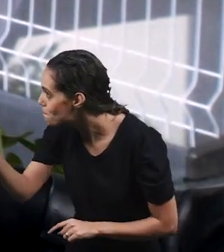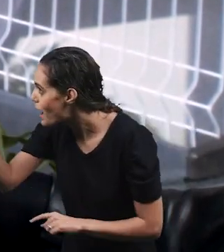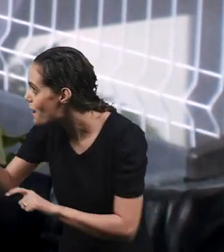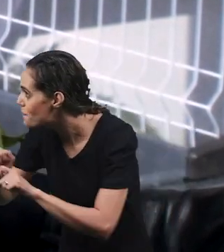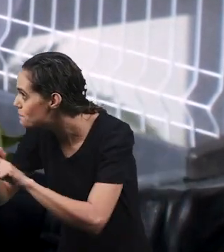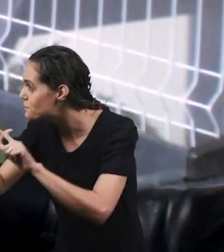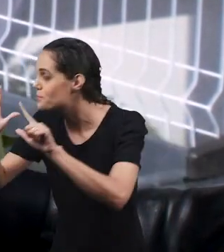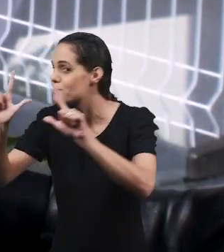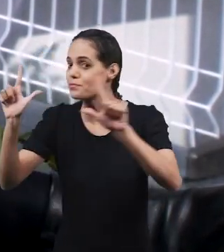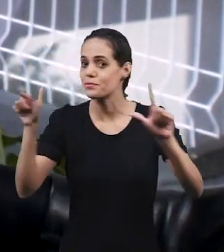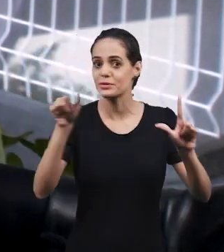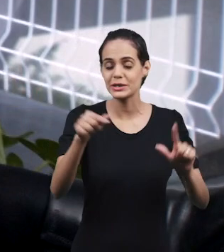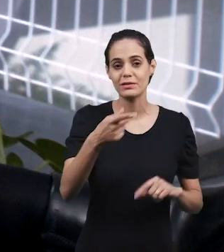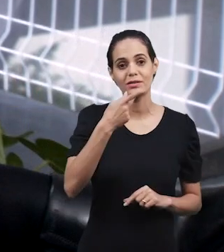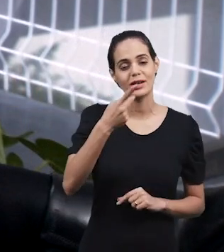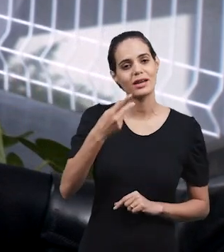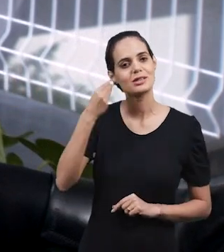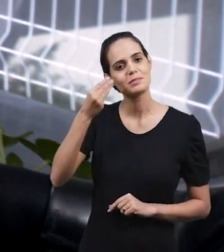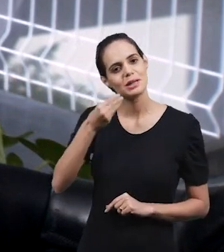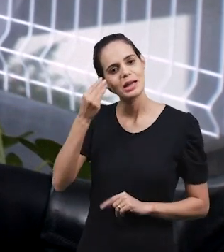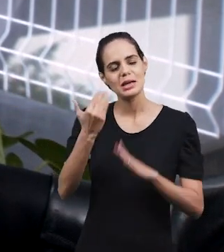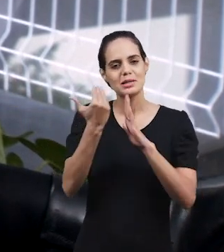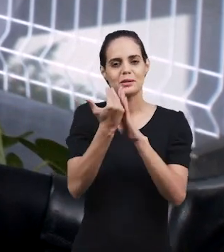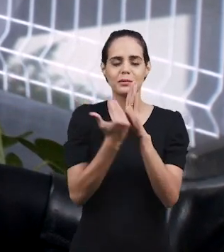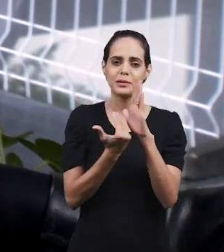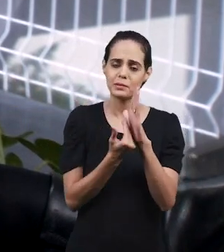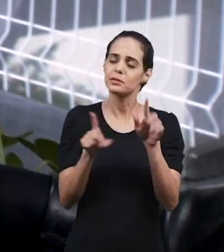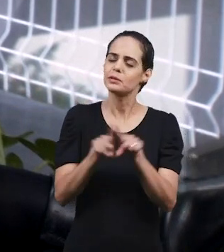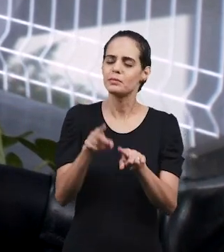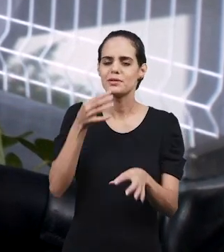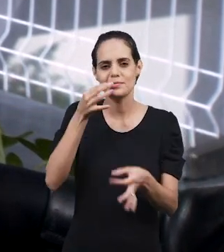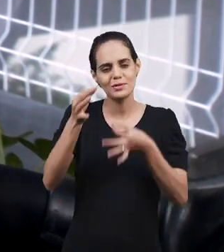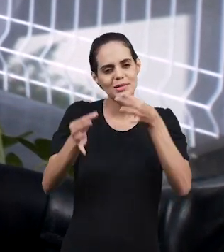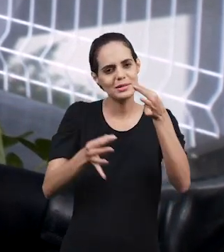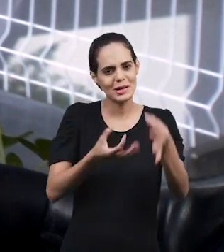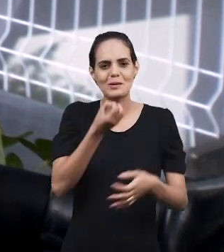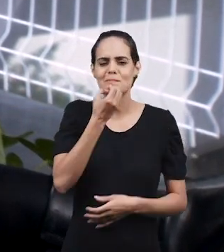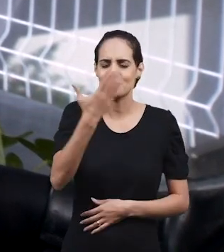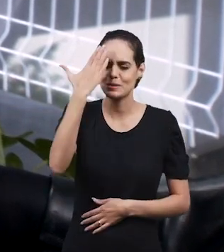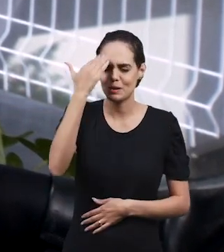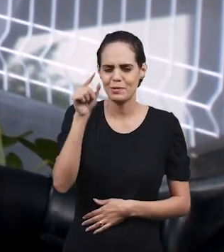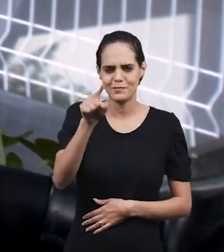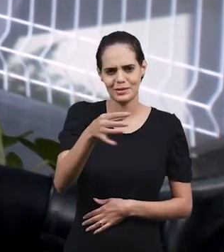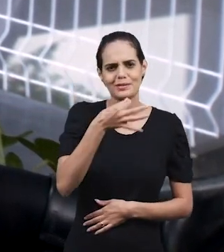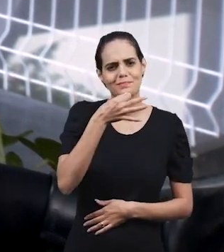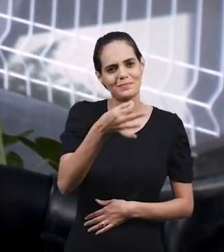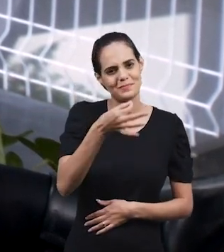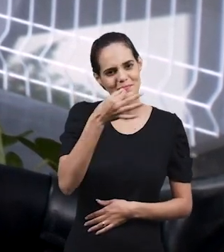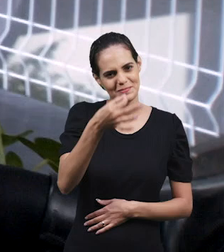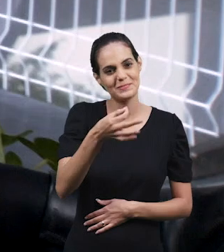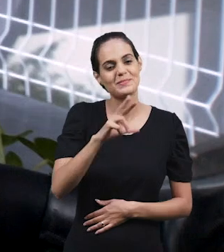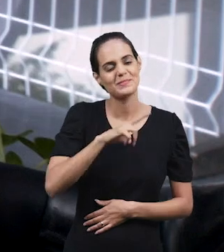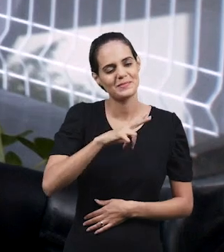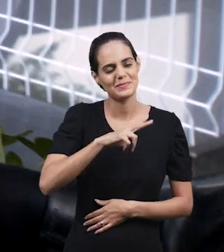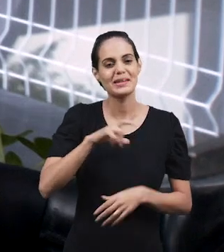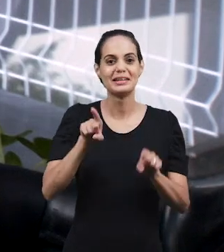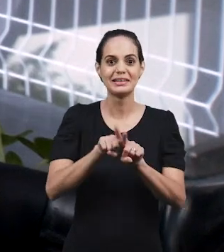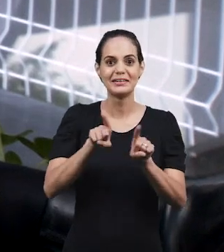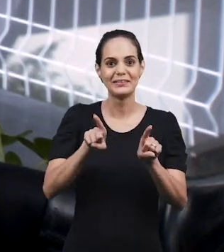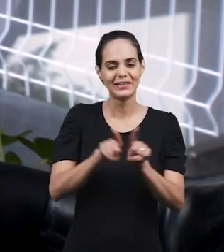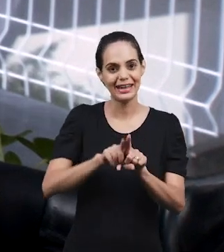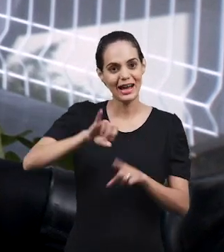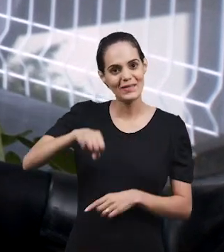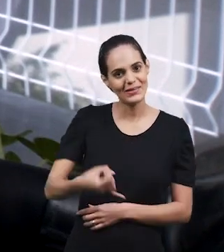vers le code qui apparaît à l'écran, partagez votre expérience avec la programmation, envoyez-nous vos suggestions. Il sera très bien de savoir votre